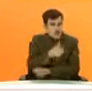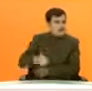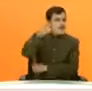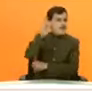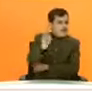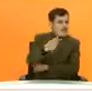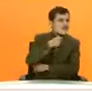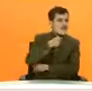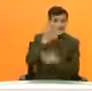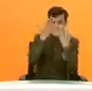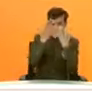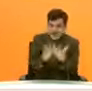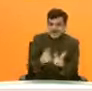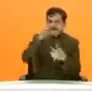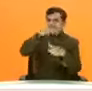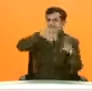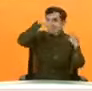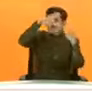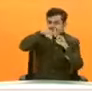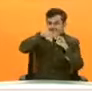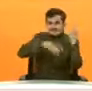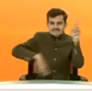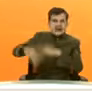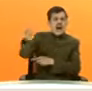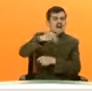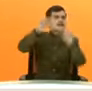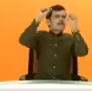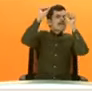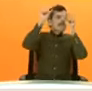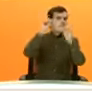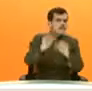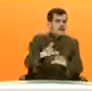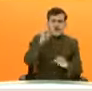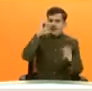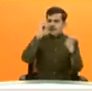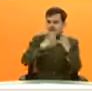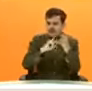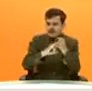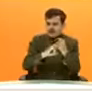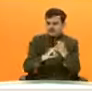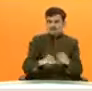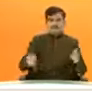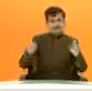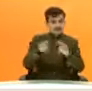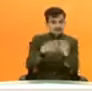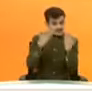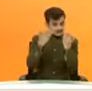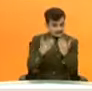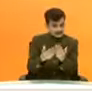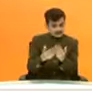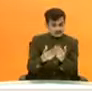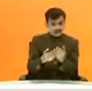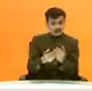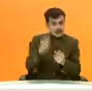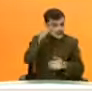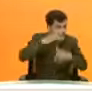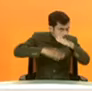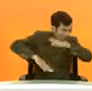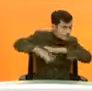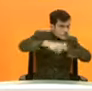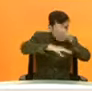हैं कश्मीर फिर से तबाह हो जाए, और इसलिए इतनी बड़ी साजिश को